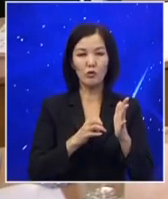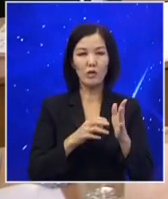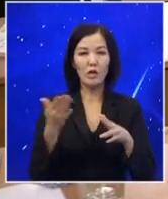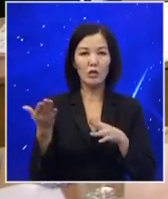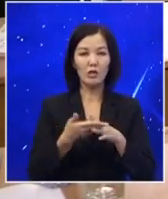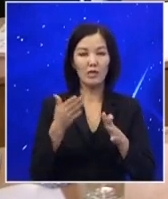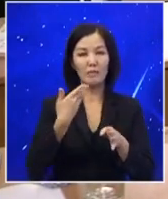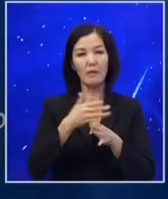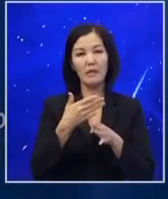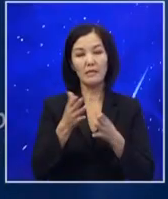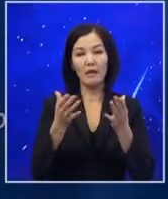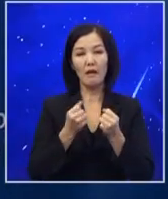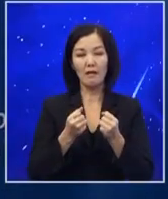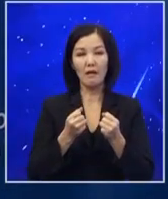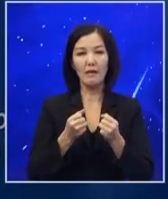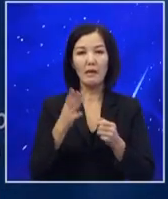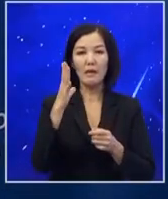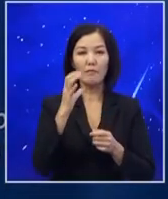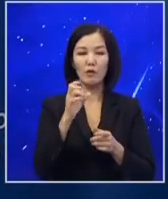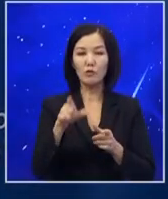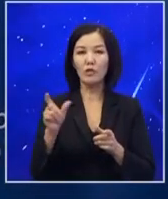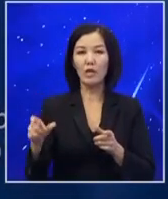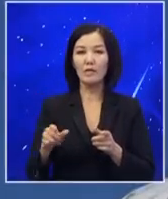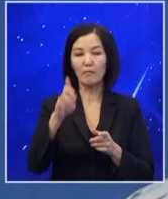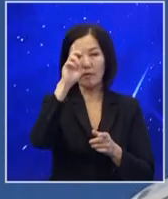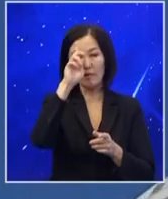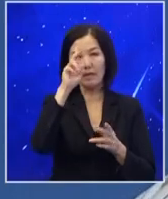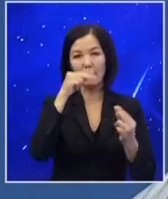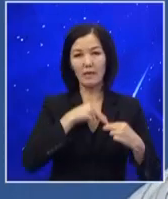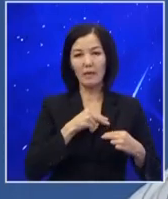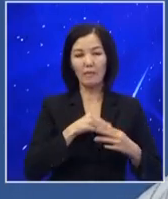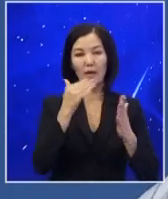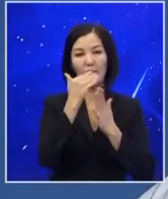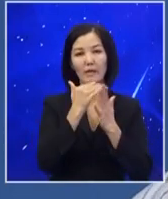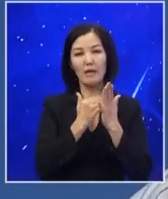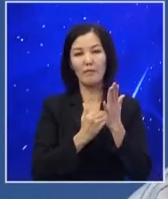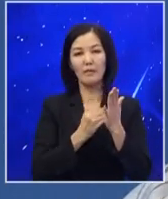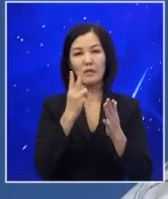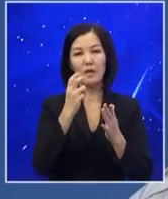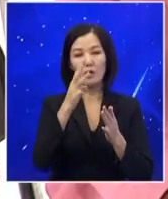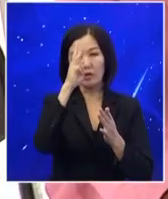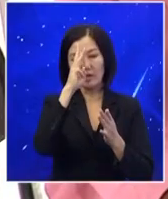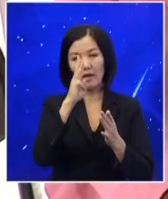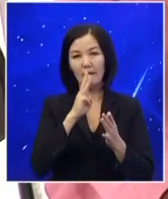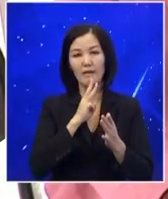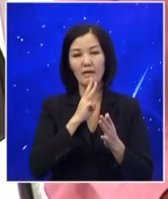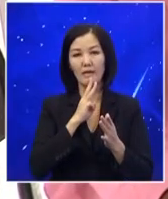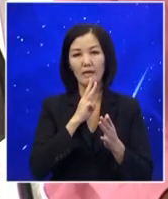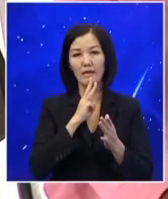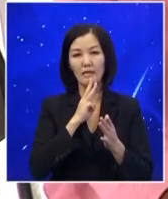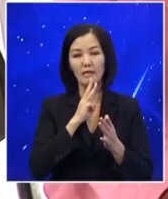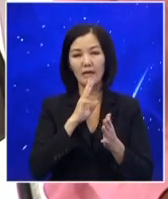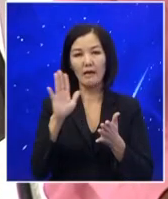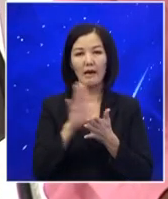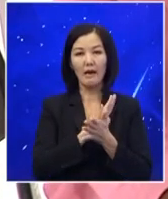жеңілдікпен несие алған. Олардың 500-і мемлекеттік еңбек бағдарламасы арқылы 200 айлық есептік көрсеткіш көлемінде